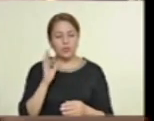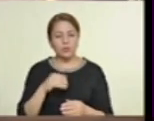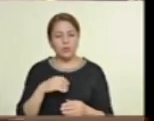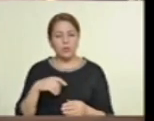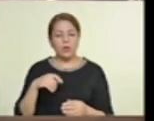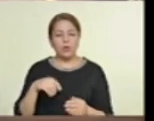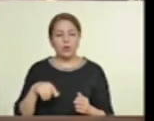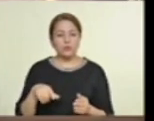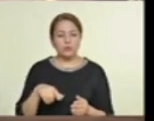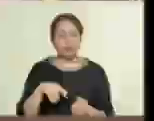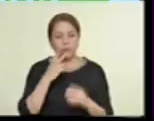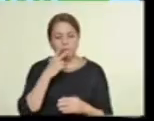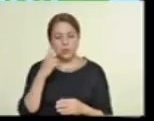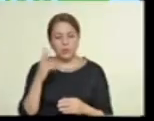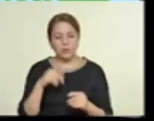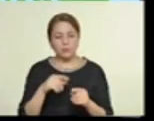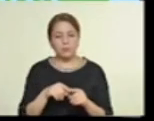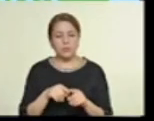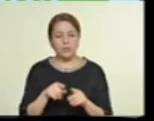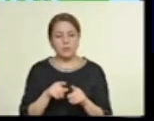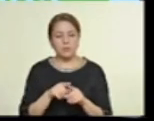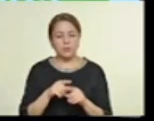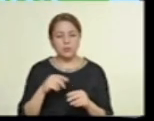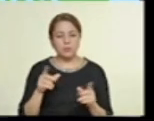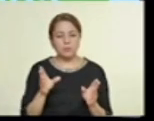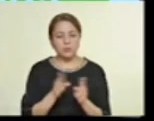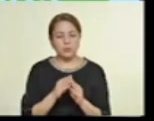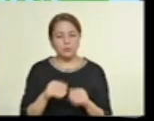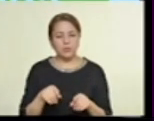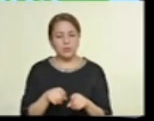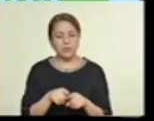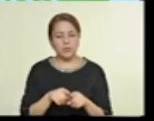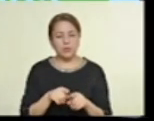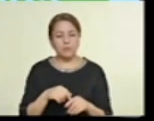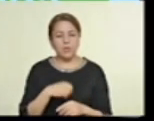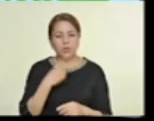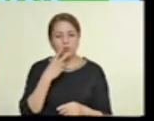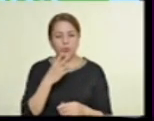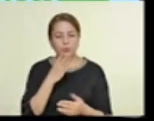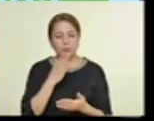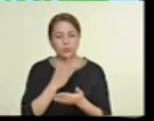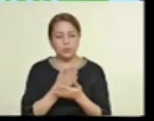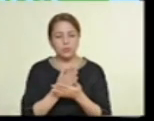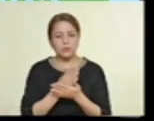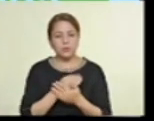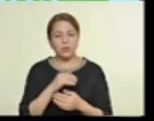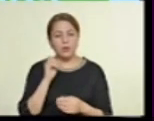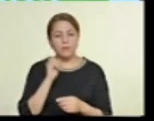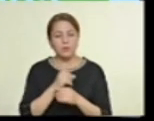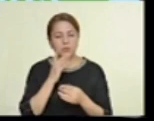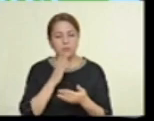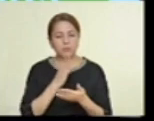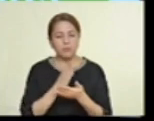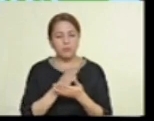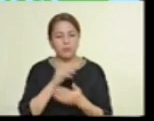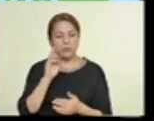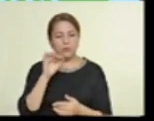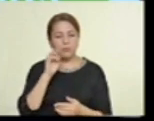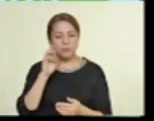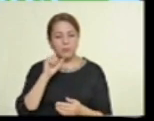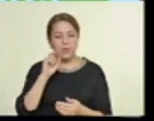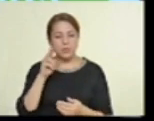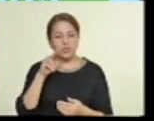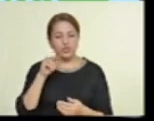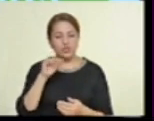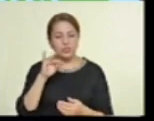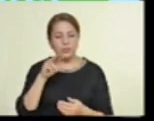boshida, uyga qarab, kabi birikmalarda ham ko'rib turganingizdek, vazifadosh ko'makchilar